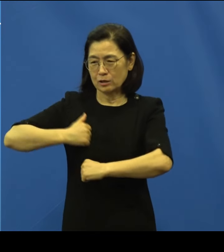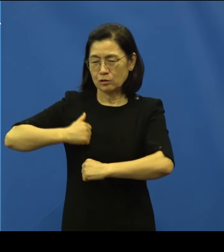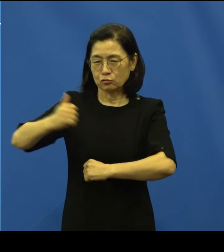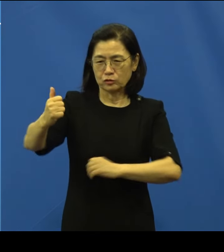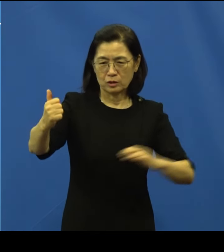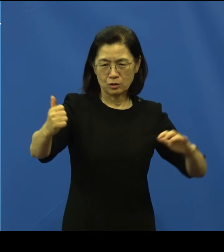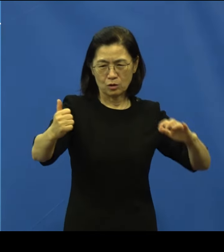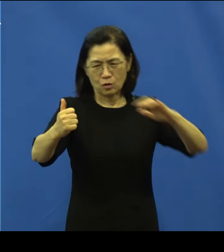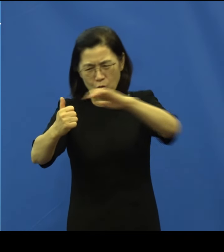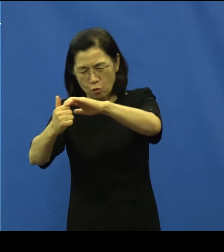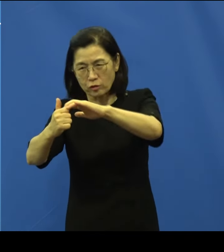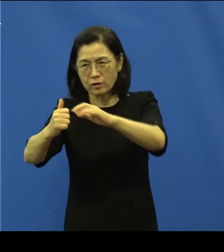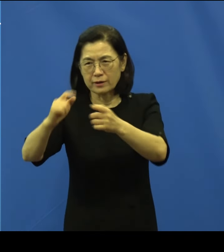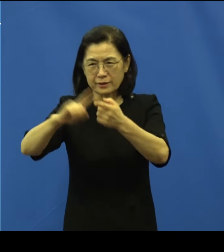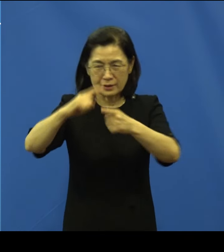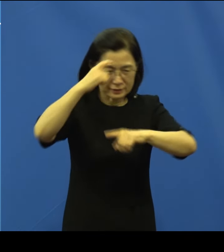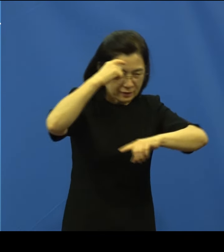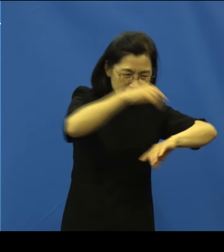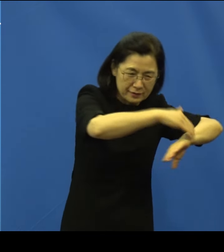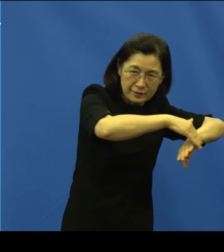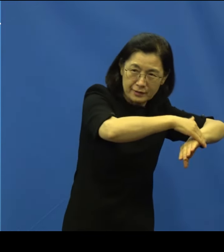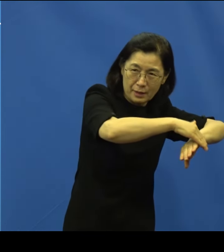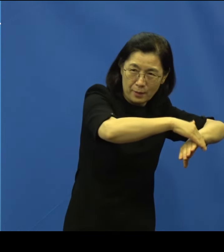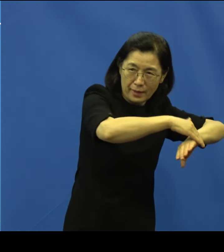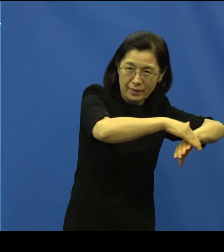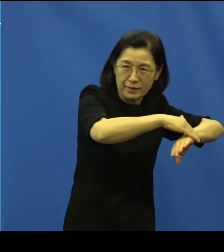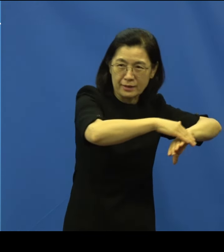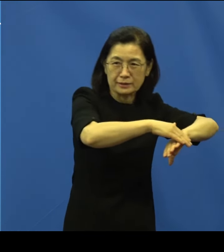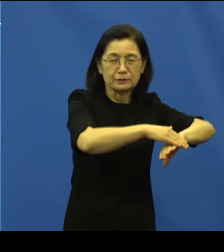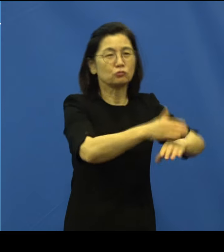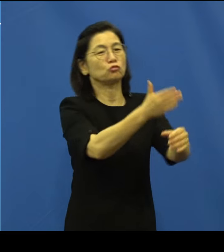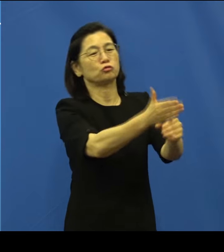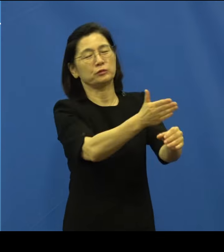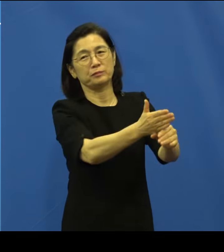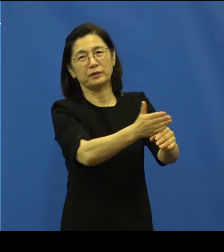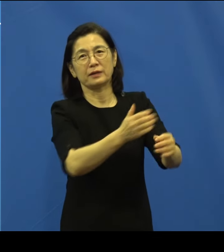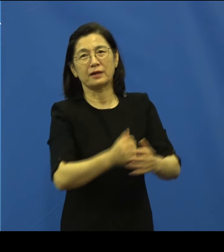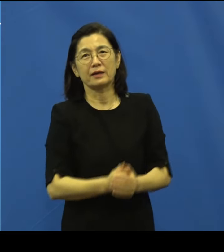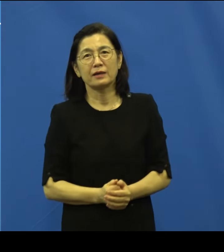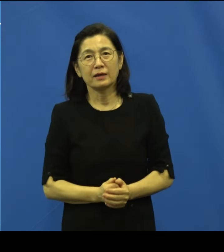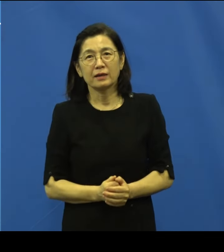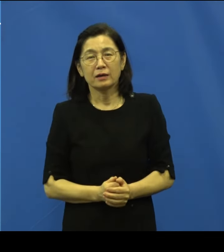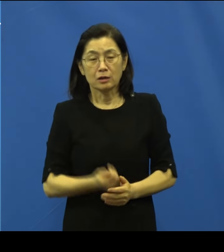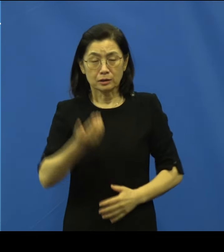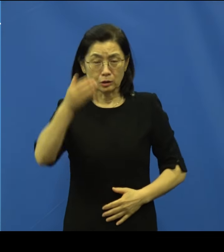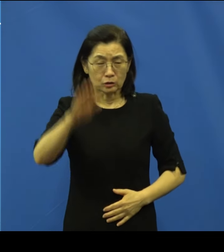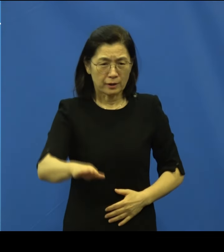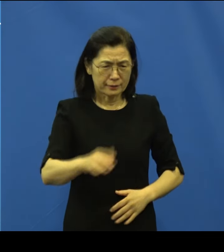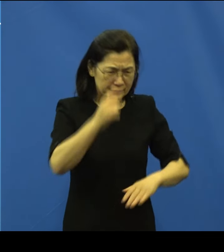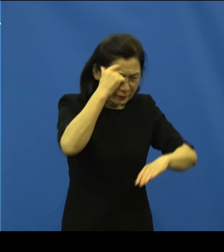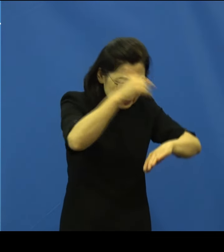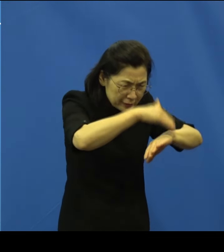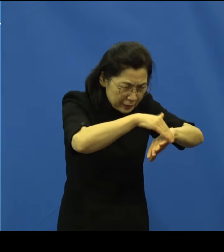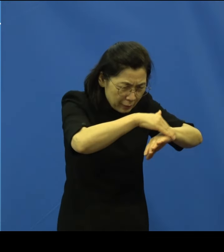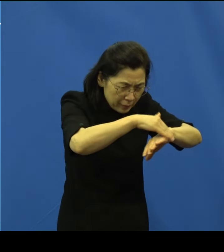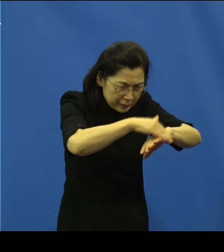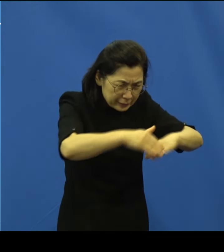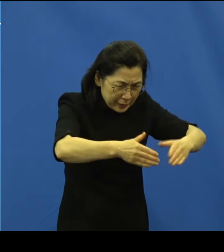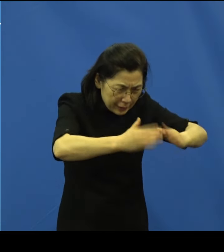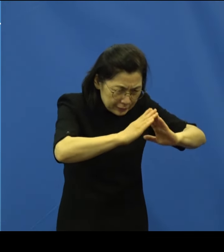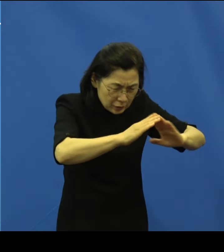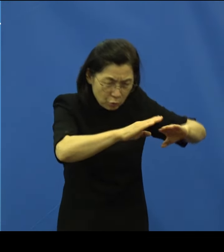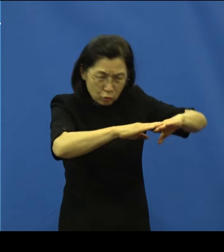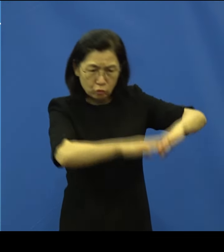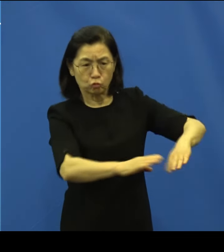거죠. 다 결정해 놓으면 희한하게 그 정보가 이렇게 누설이